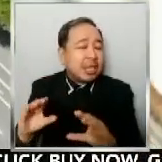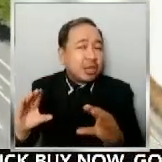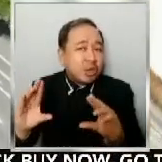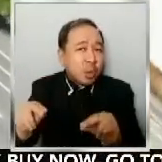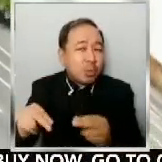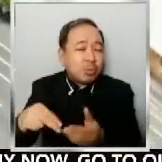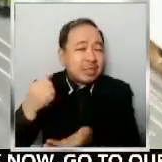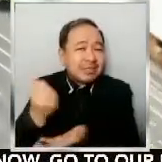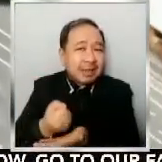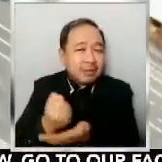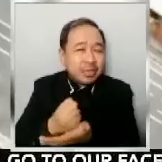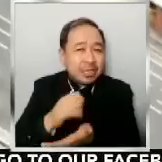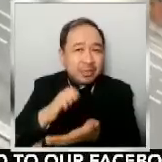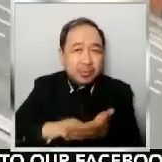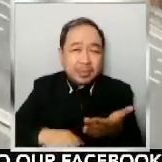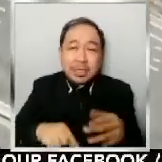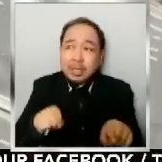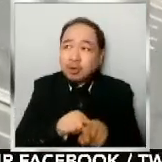napitirisi yung pag-aaral.